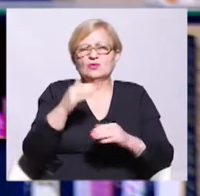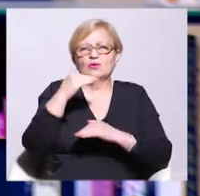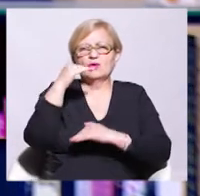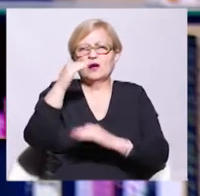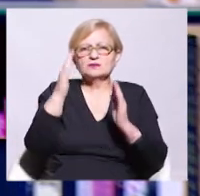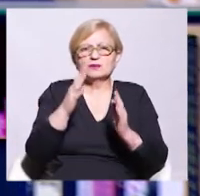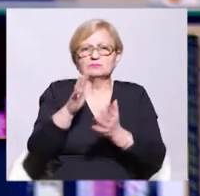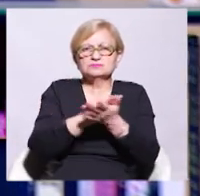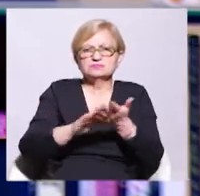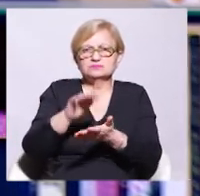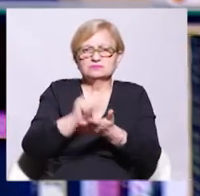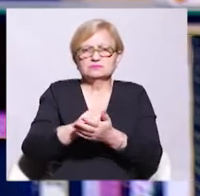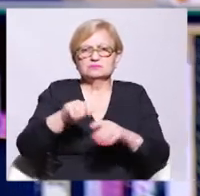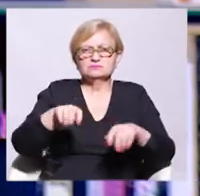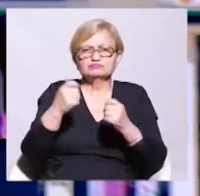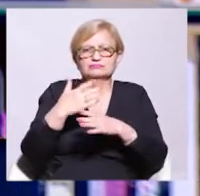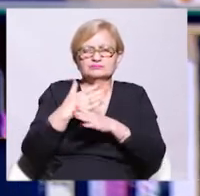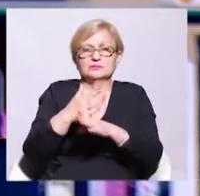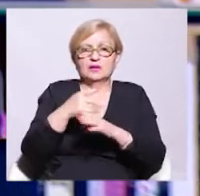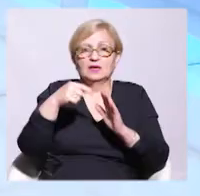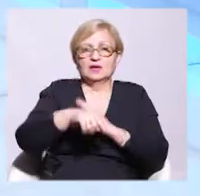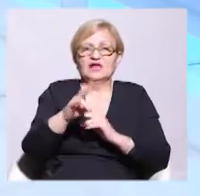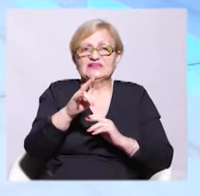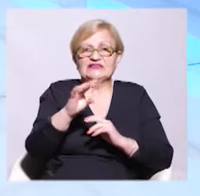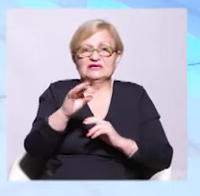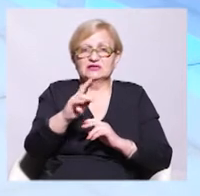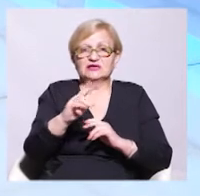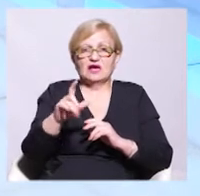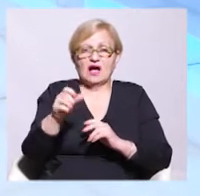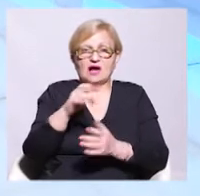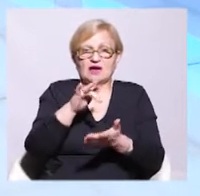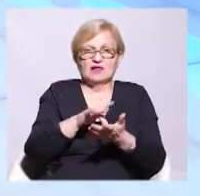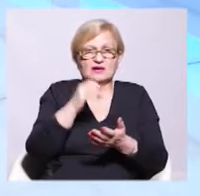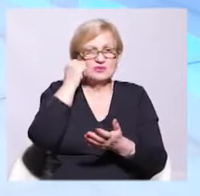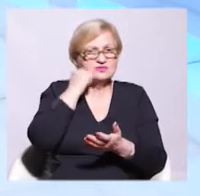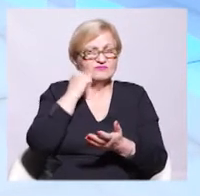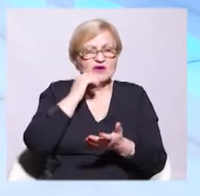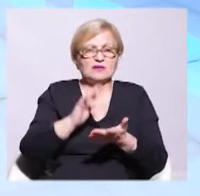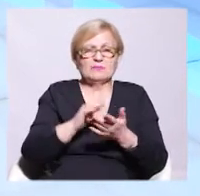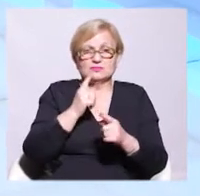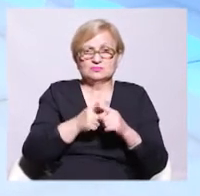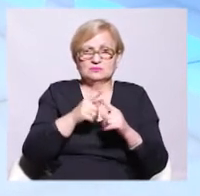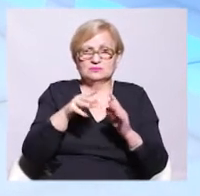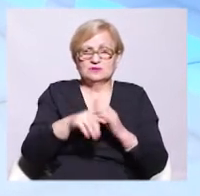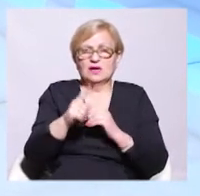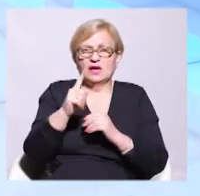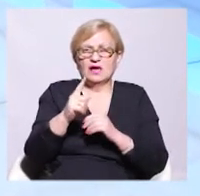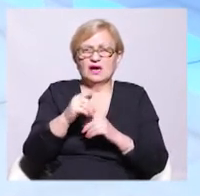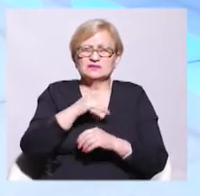განადგურება. სწორედ ამ დროს ნიკეაში, ეს ძველი ბერძნული ქალაქია ბავშვებო, ერთ